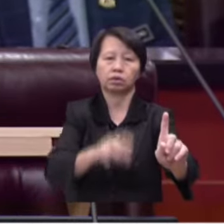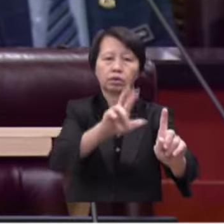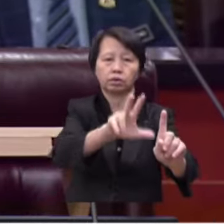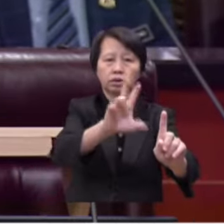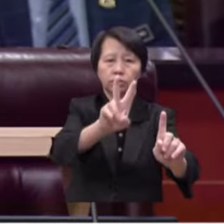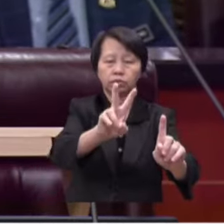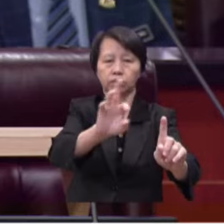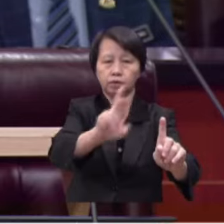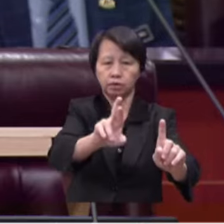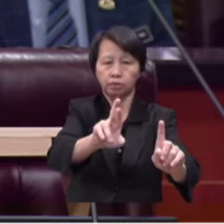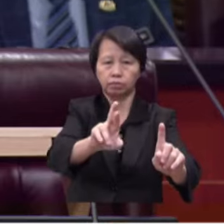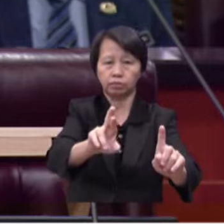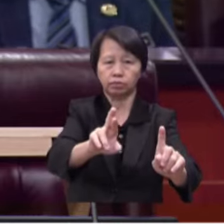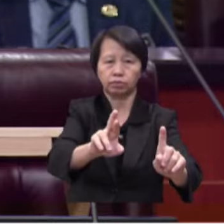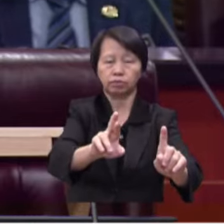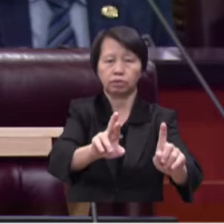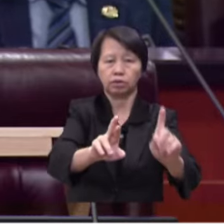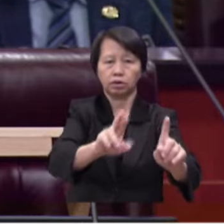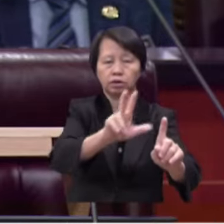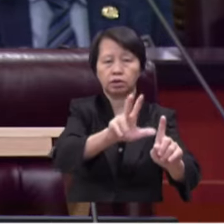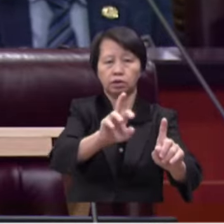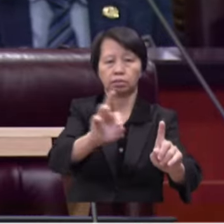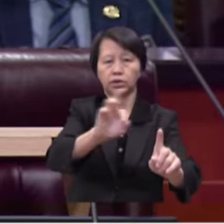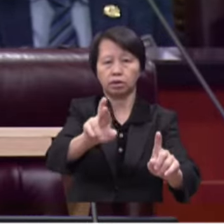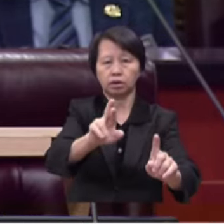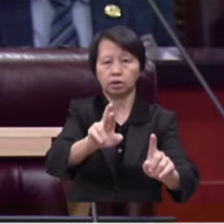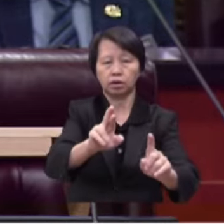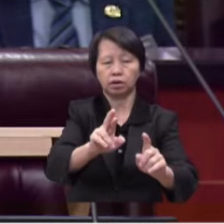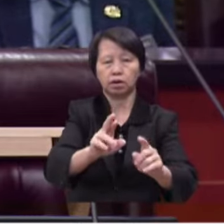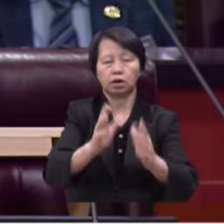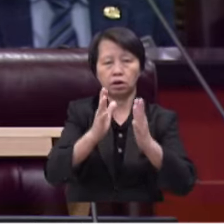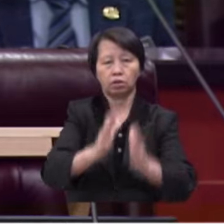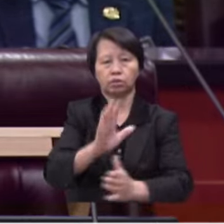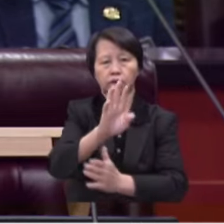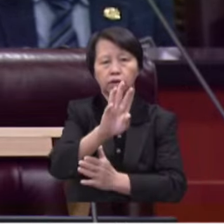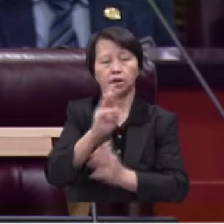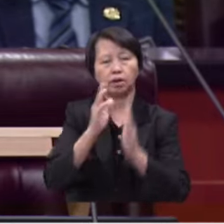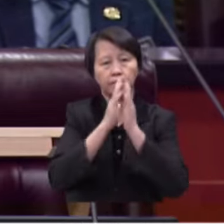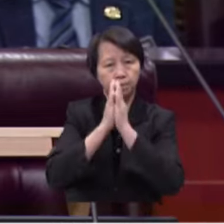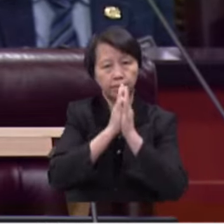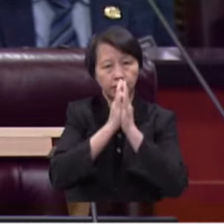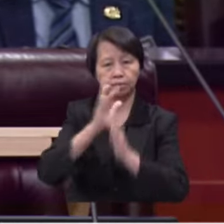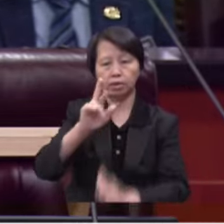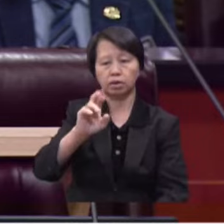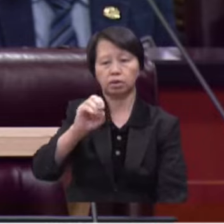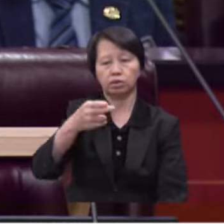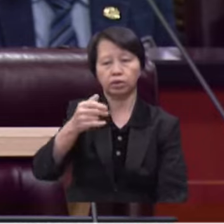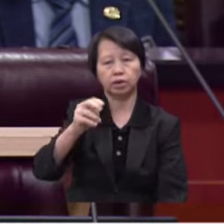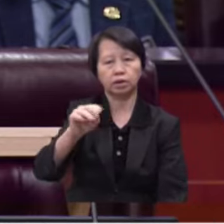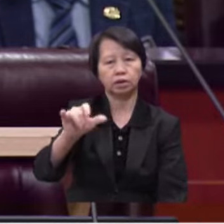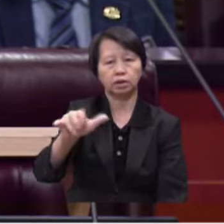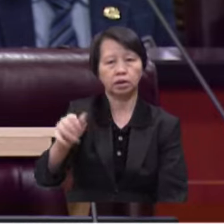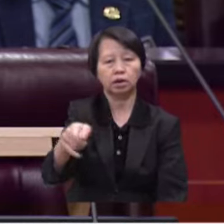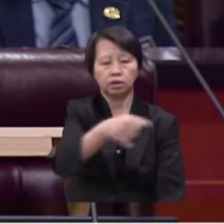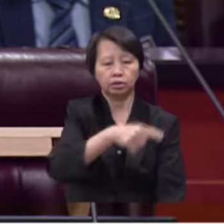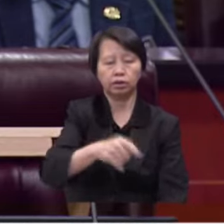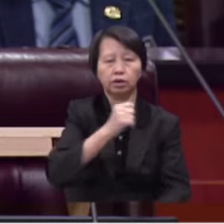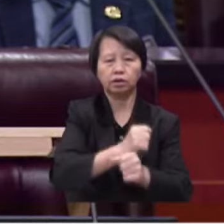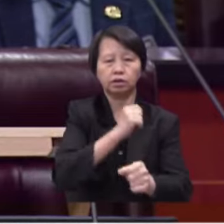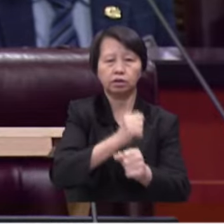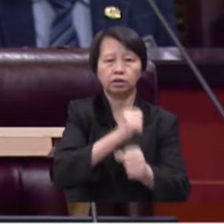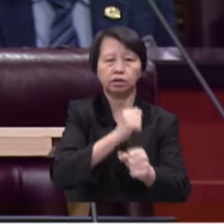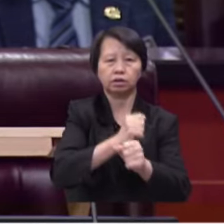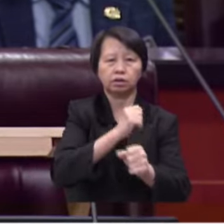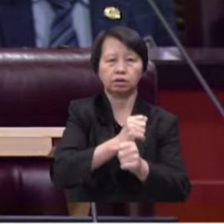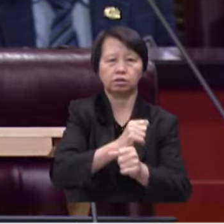132.000 juga dan sebagainya mereka ini bekerja dalam sektor tidak formal